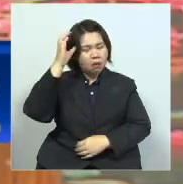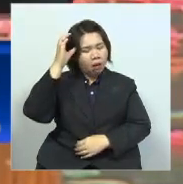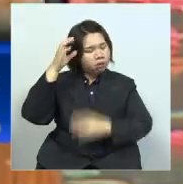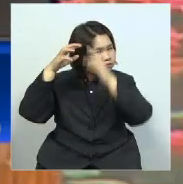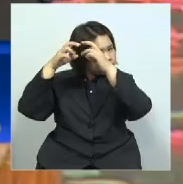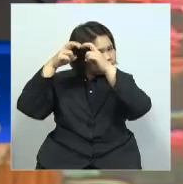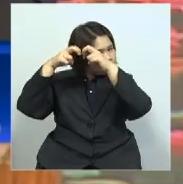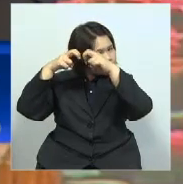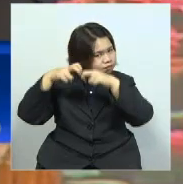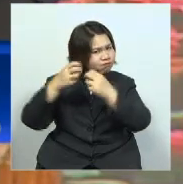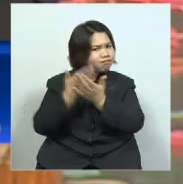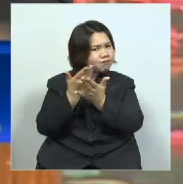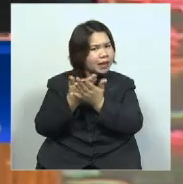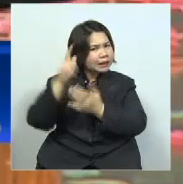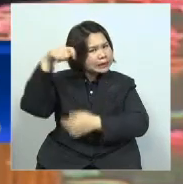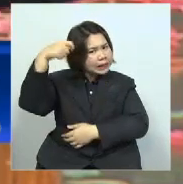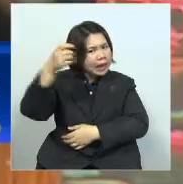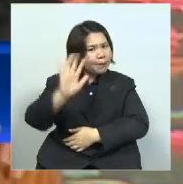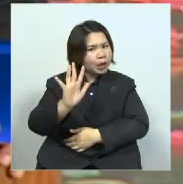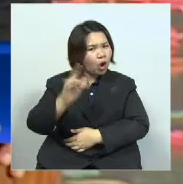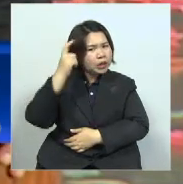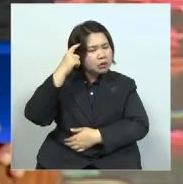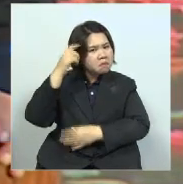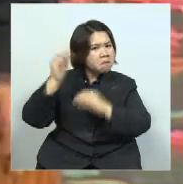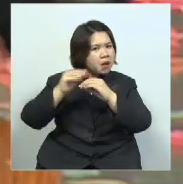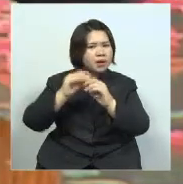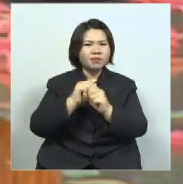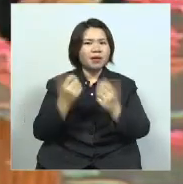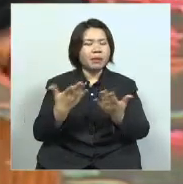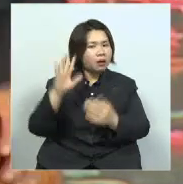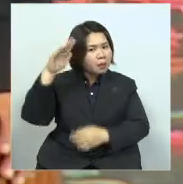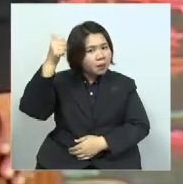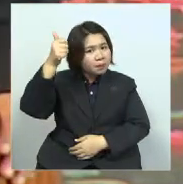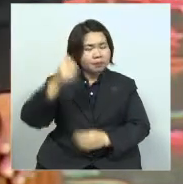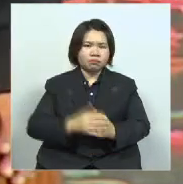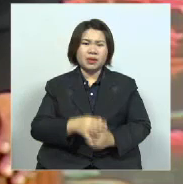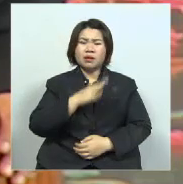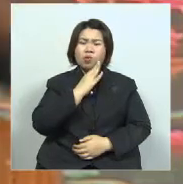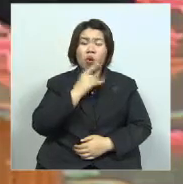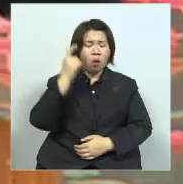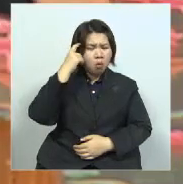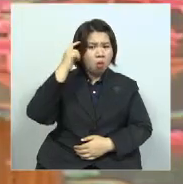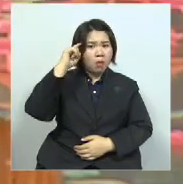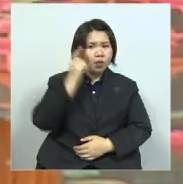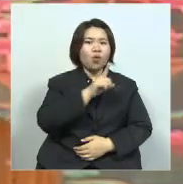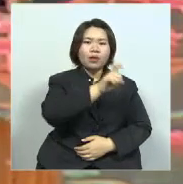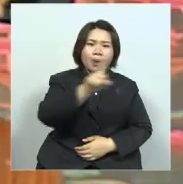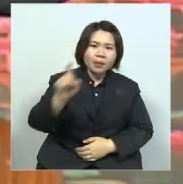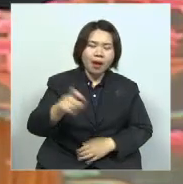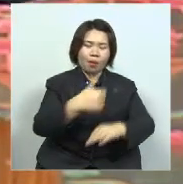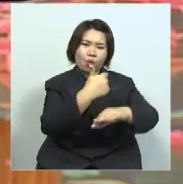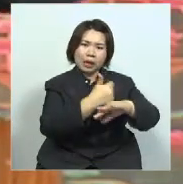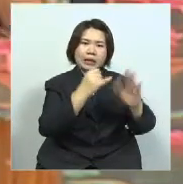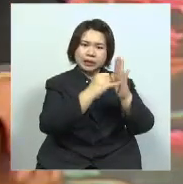ไม่เสียตังค์คิดว่าจะทำไงมันดีขึ้นถามไม่รู้ถามผู้รู้ถามผู้ว่าถามนายอำเ